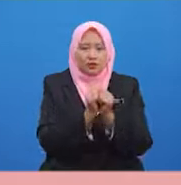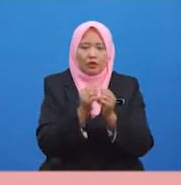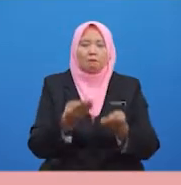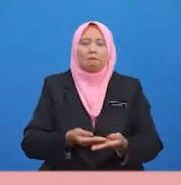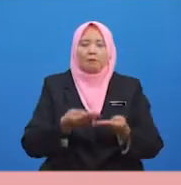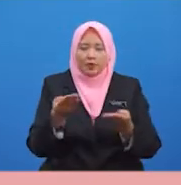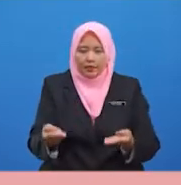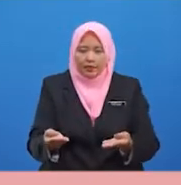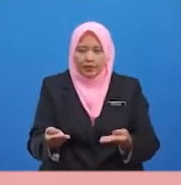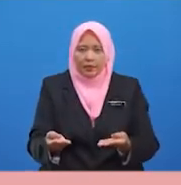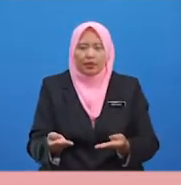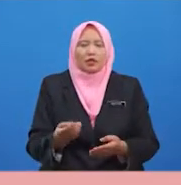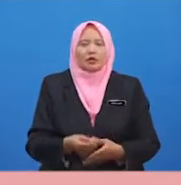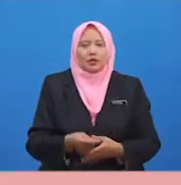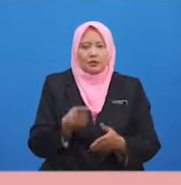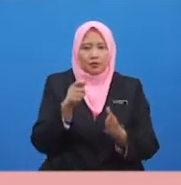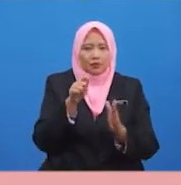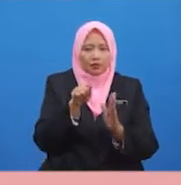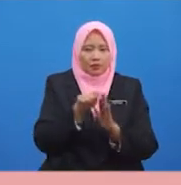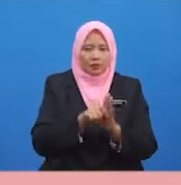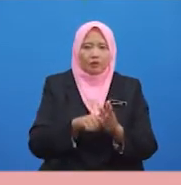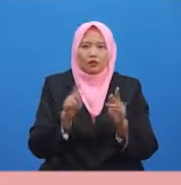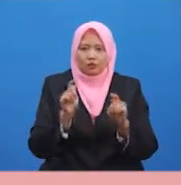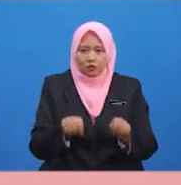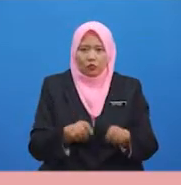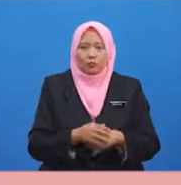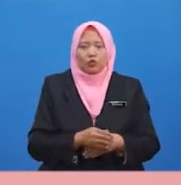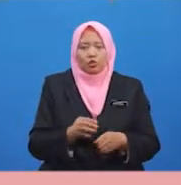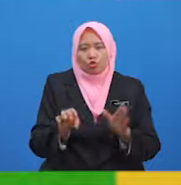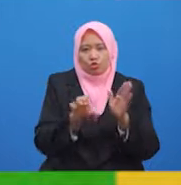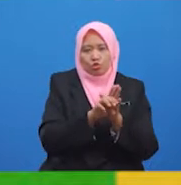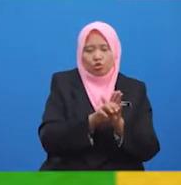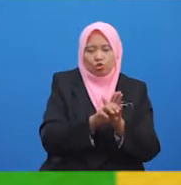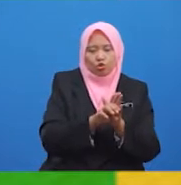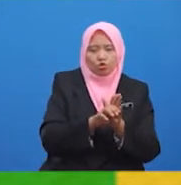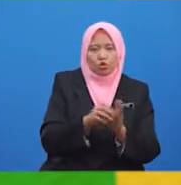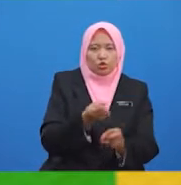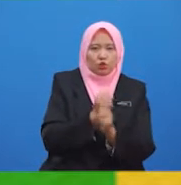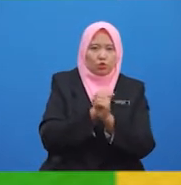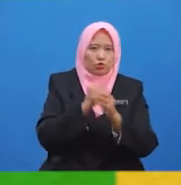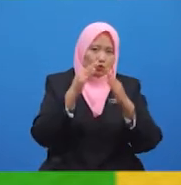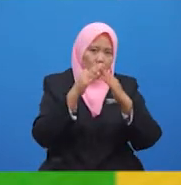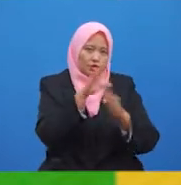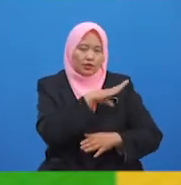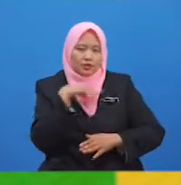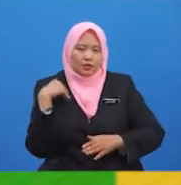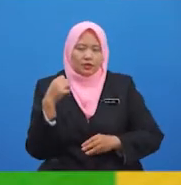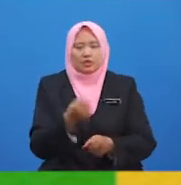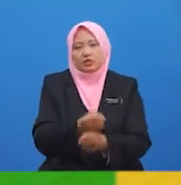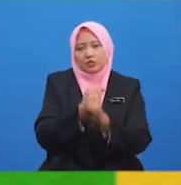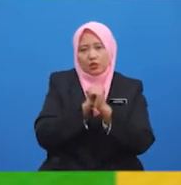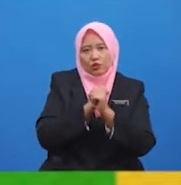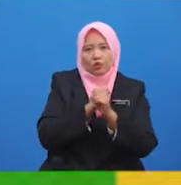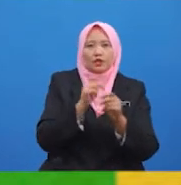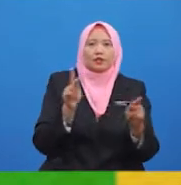sewaan seperti sewaan rumah dan sewaan kereta. Islam mengharuskan sewaan